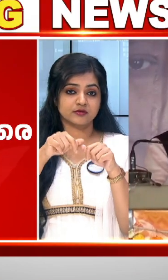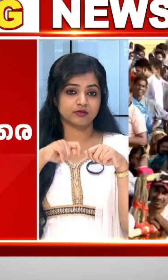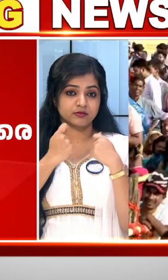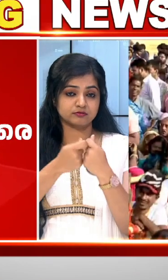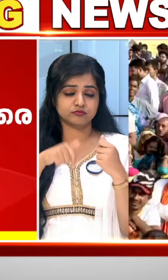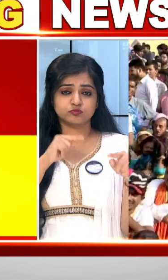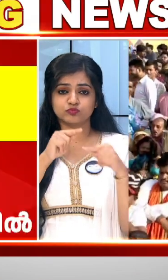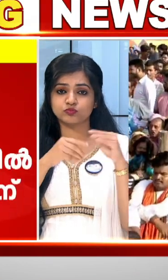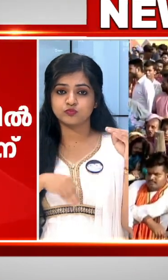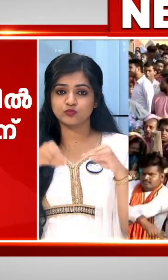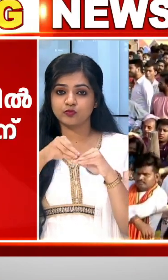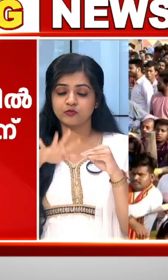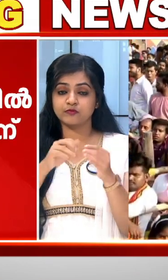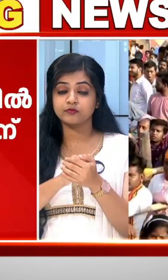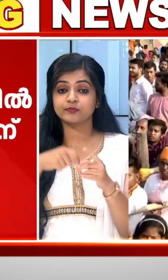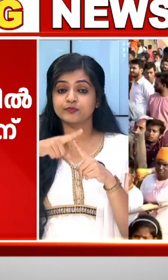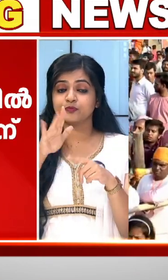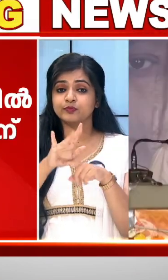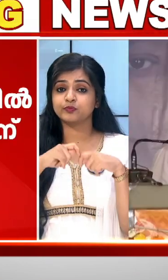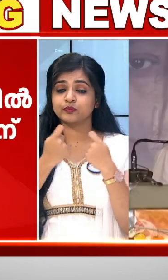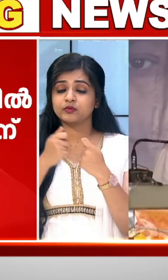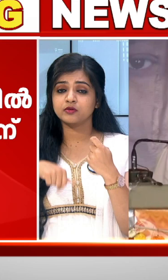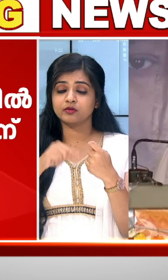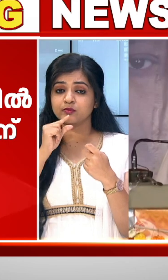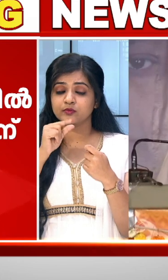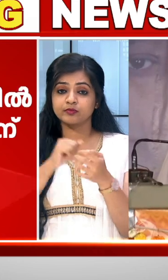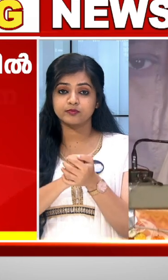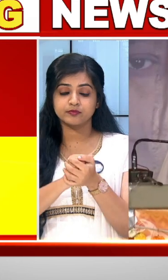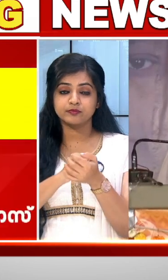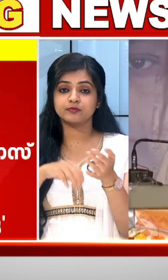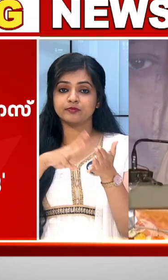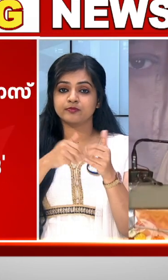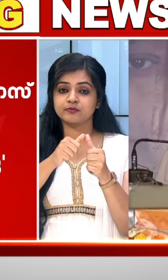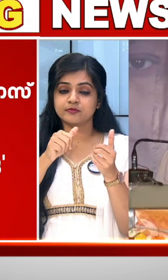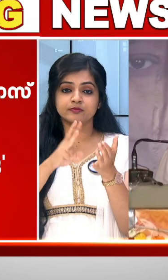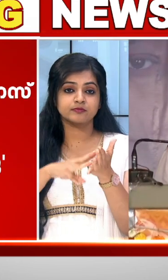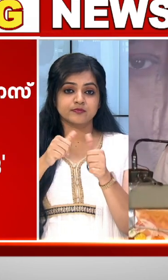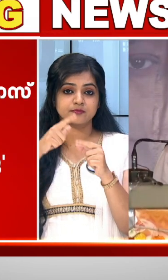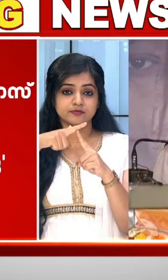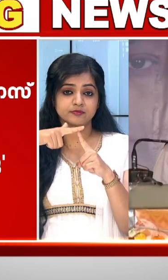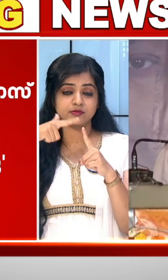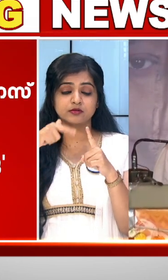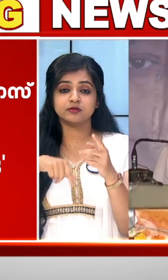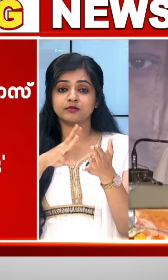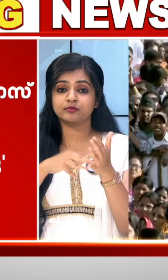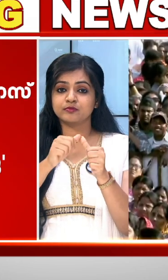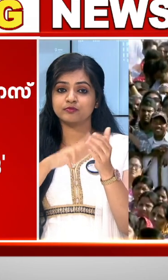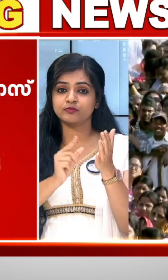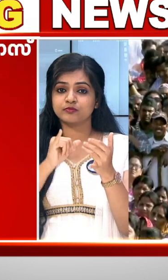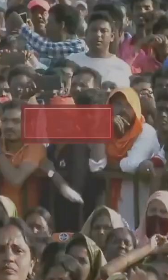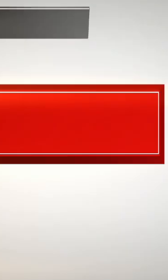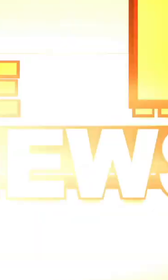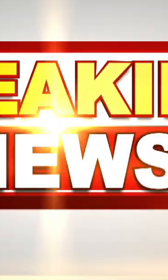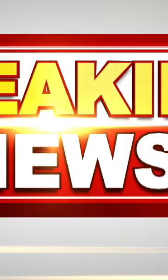വിമർശിച്ചത്. തൃണമൂൽ കോൺഗ്രസിന്റെ ആപ്തവാക്യമായ മാ മട്ടി മനുഷ് എന്നതിനെ തന്നെ എടുത്തു പറഞ്ഞുകൊണ്ടാണ്